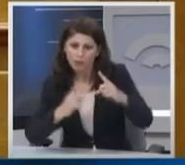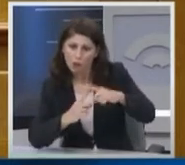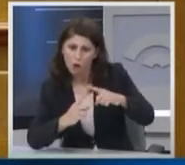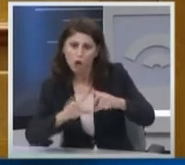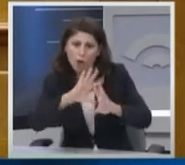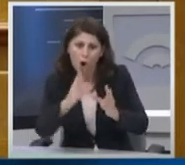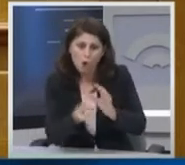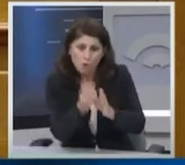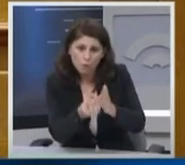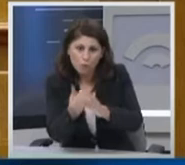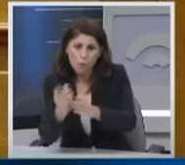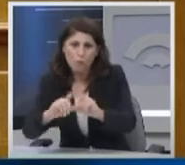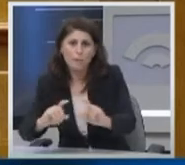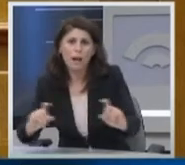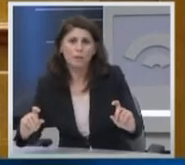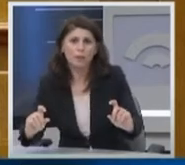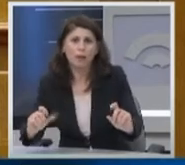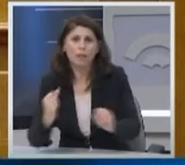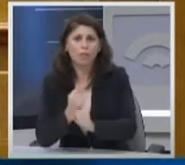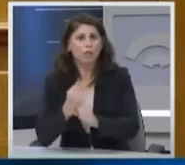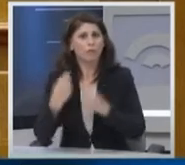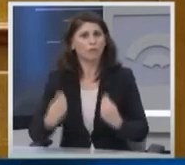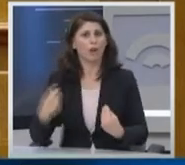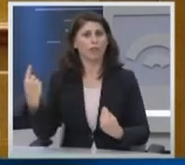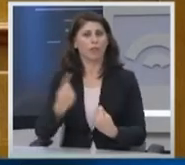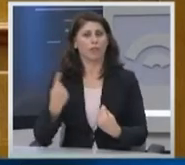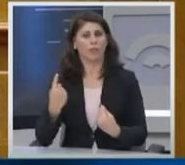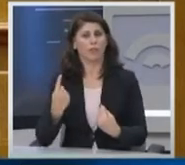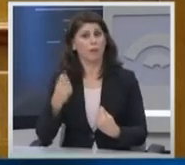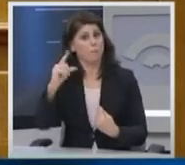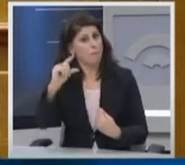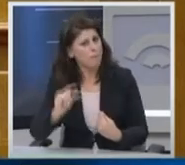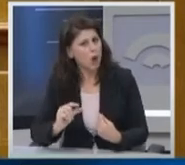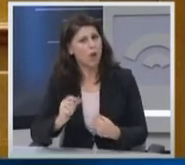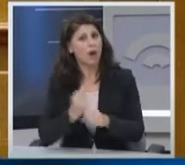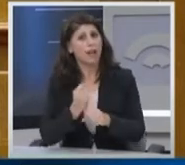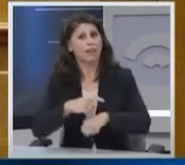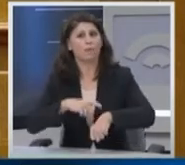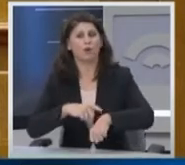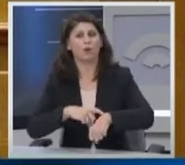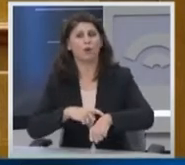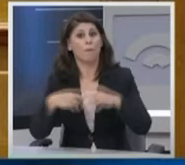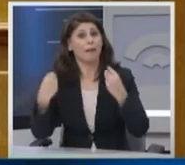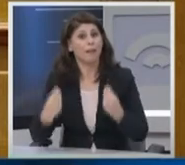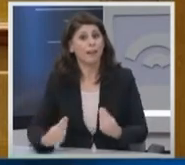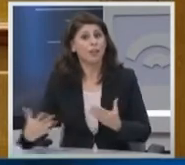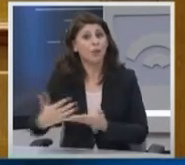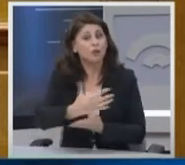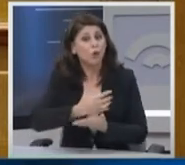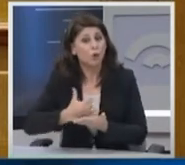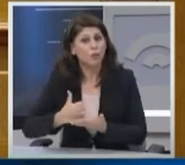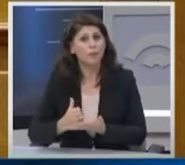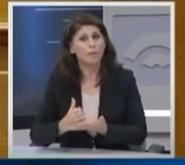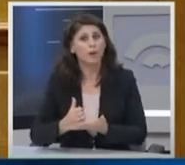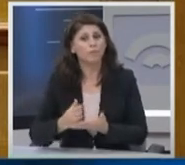της τεχνολογίας, για να δουλεύει κάτω από καλύτερες συνθήκες, με λιγότερο εργάσιμο χρόνο, με καλύτερο